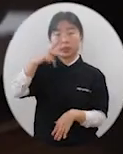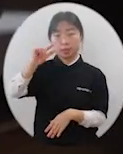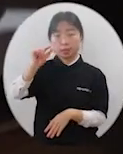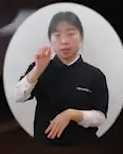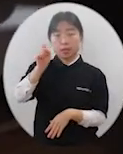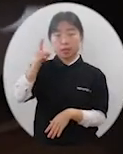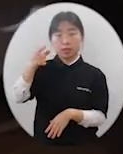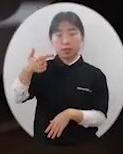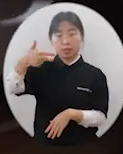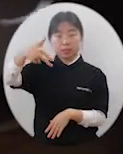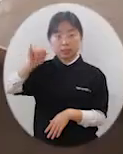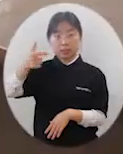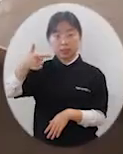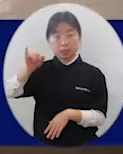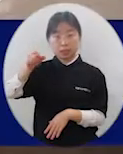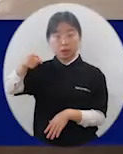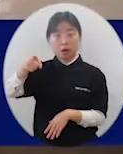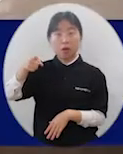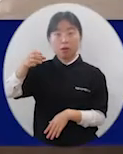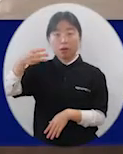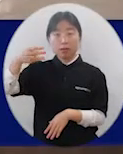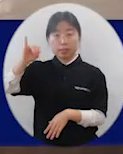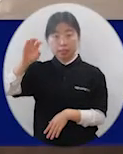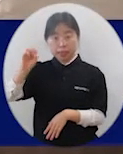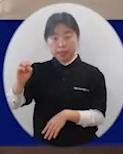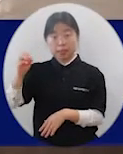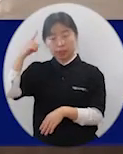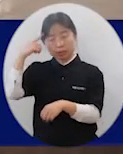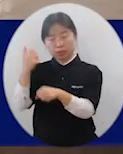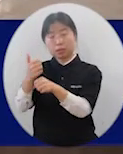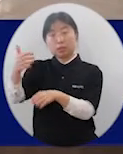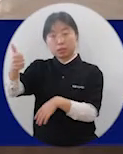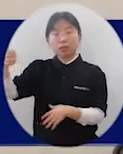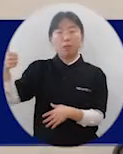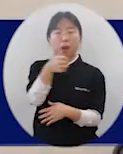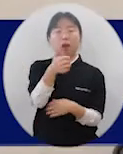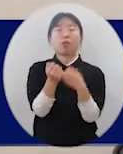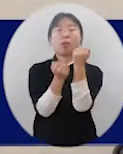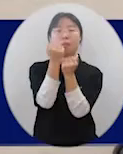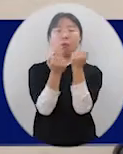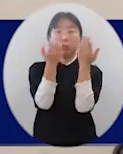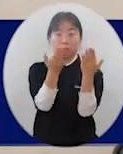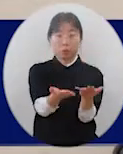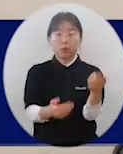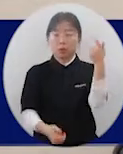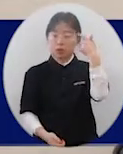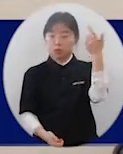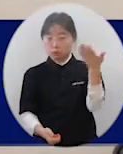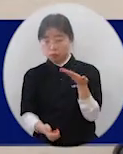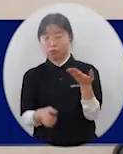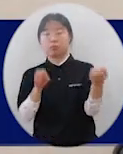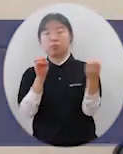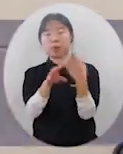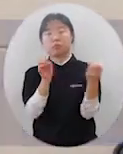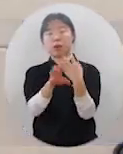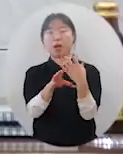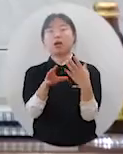이병덕 책임연구원으로부터 이번 용역 결과에 대한 설명을 듣고 관련 질문을 나누는 형식으로